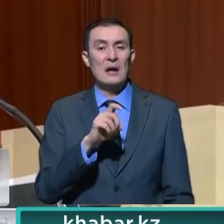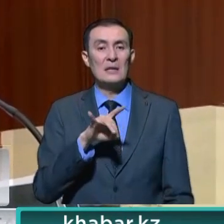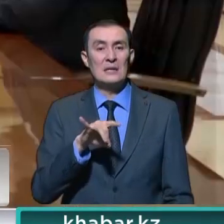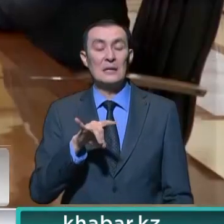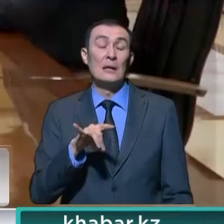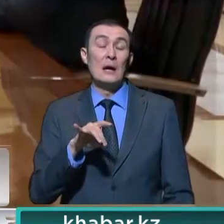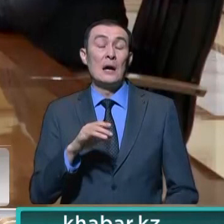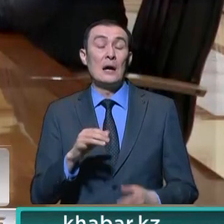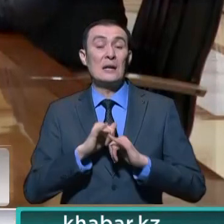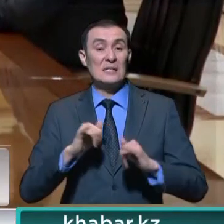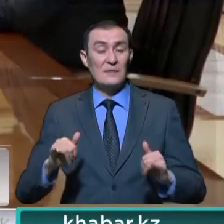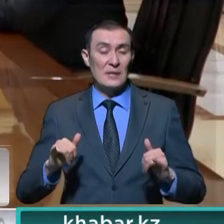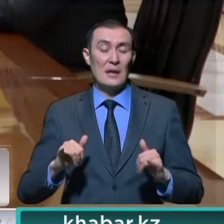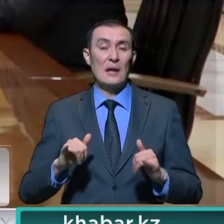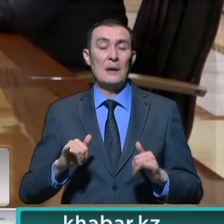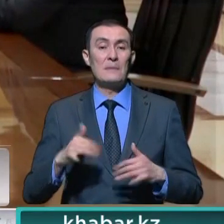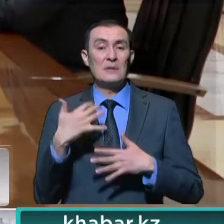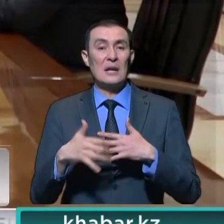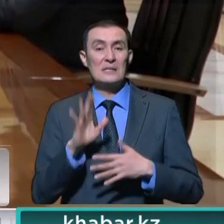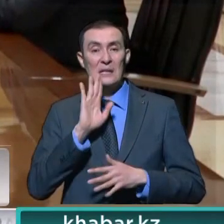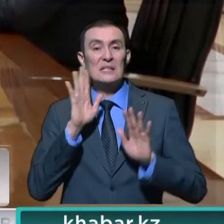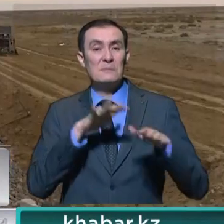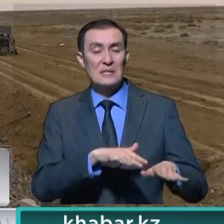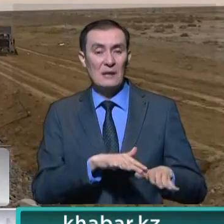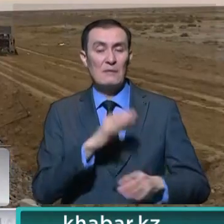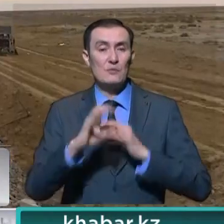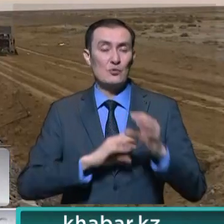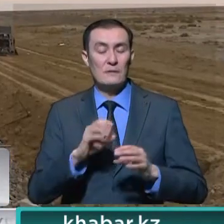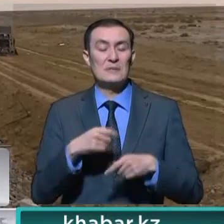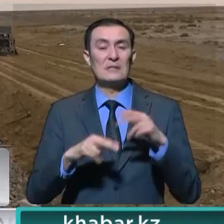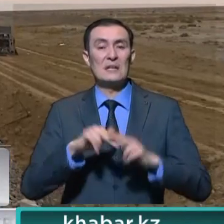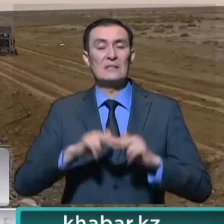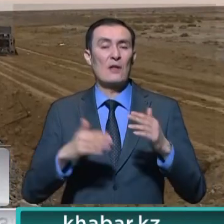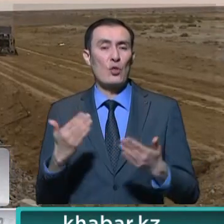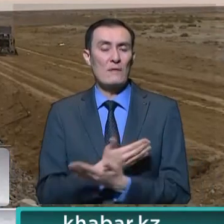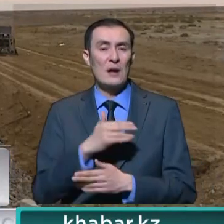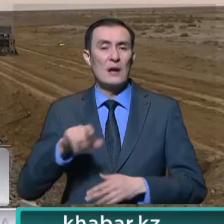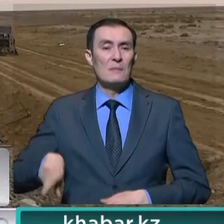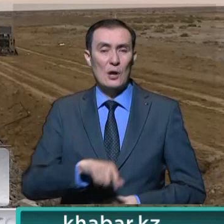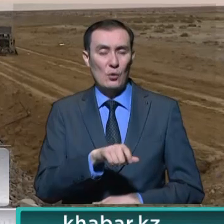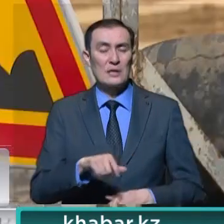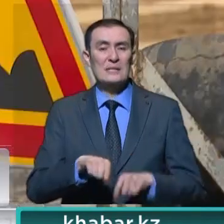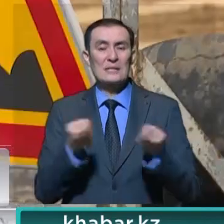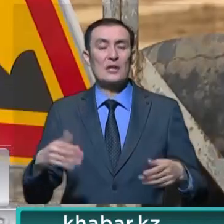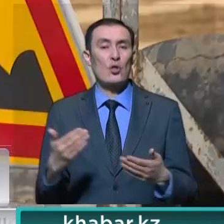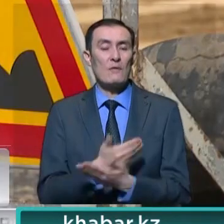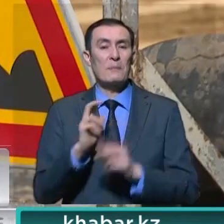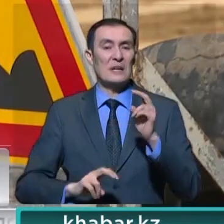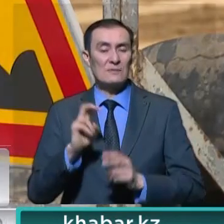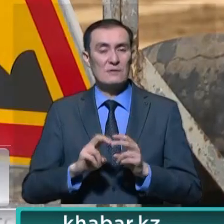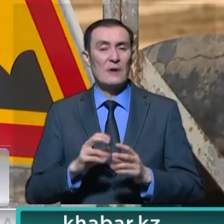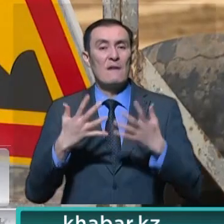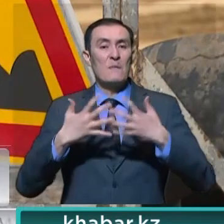по киту развитие транс Каспийского международного транспортного маршрута строительства крупных автомагистралей и создания совместных производств